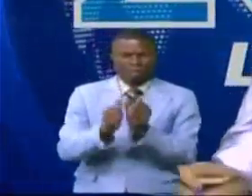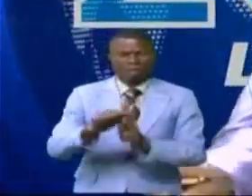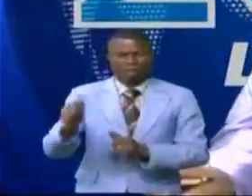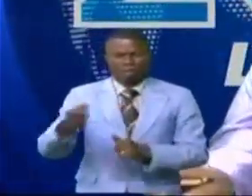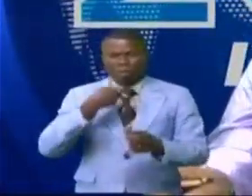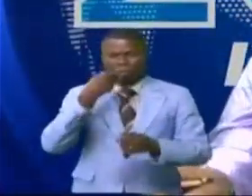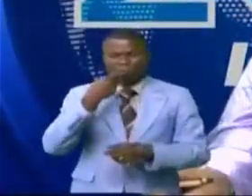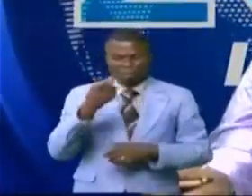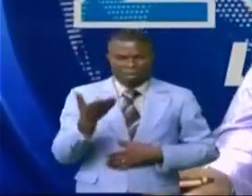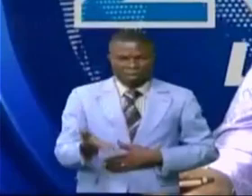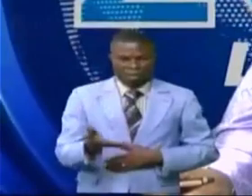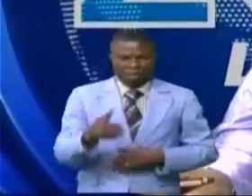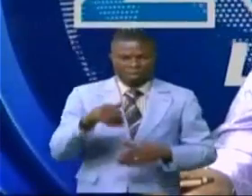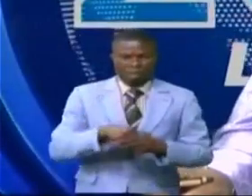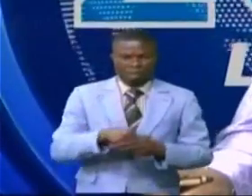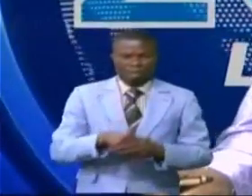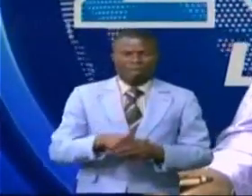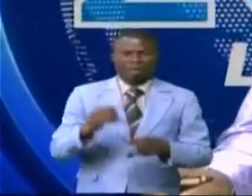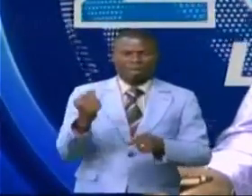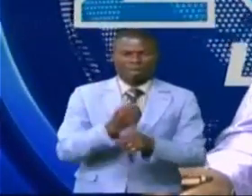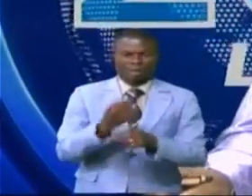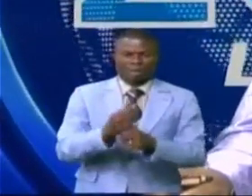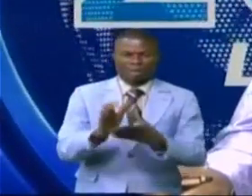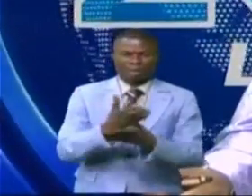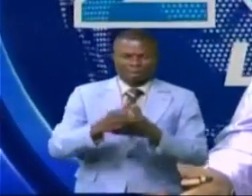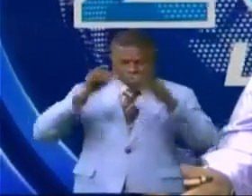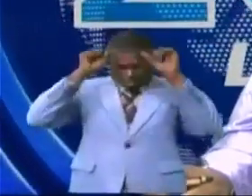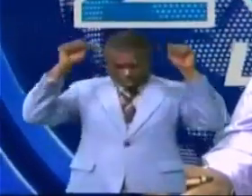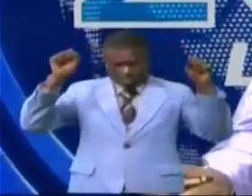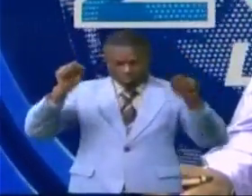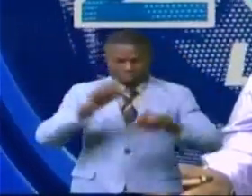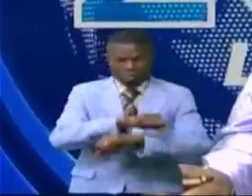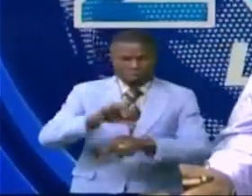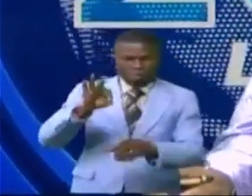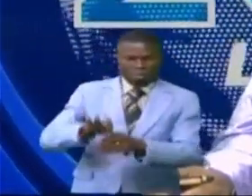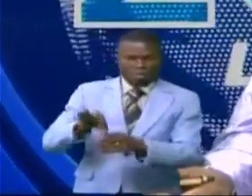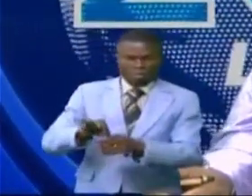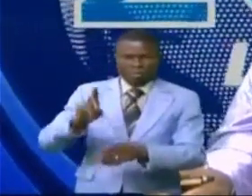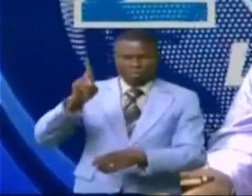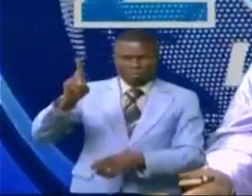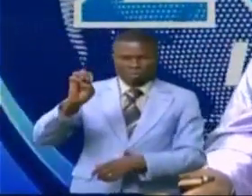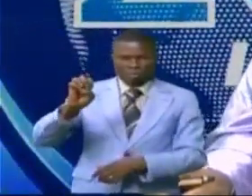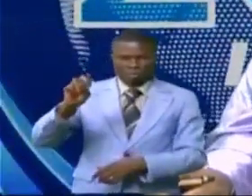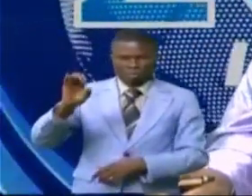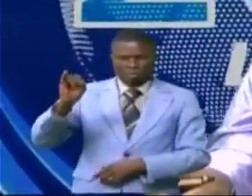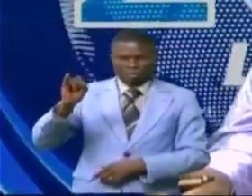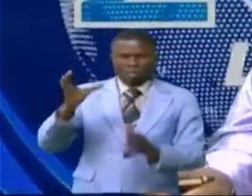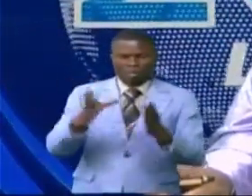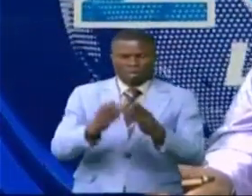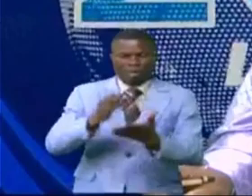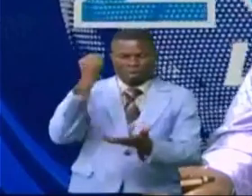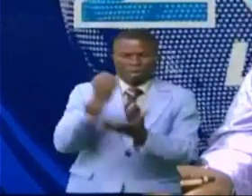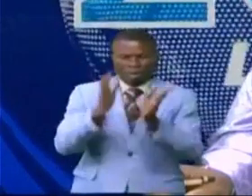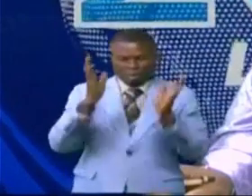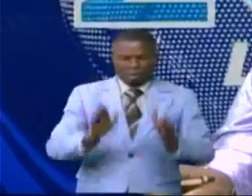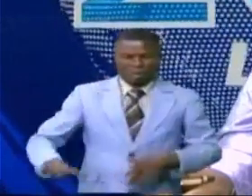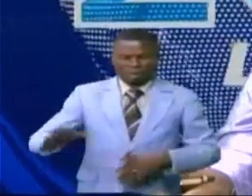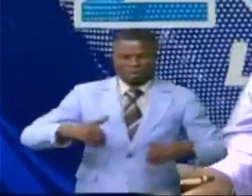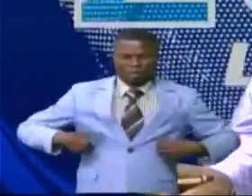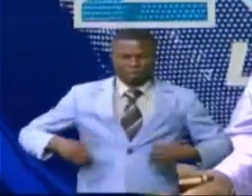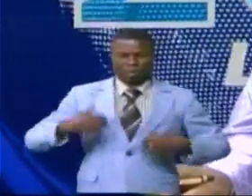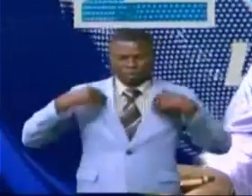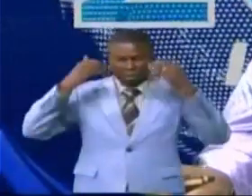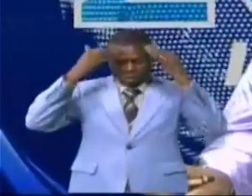été évoqués au cours d'une séance de travail entre le président de la CENI, Denis Kadima, et l'ambassadeur plénipotentiaire d'Égypte